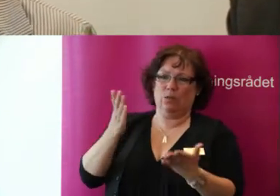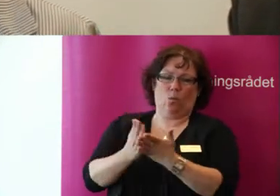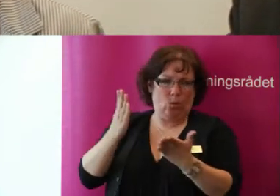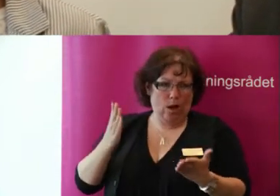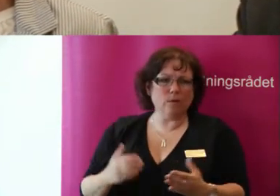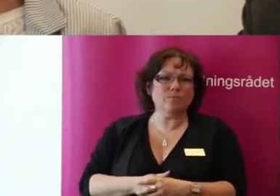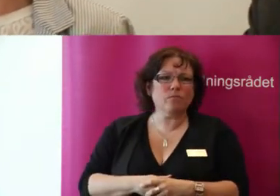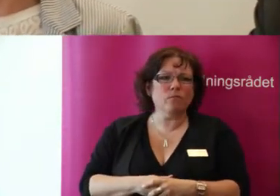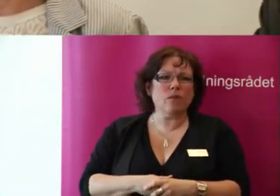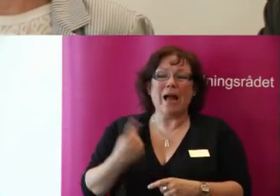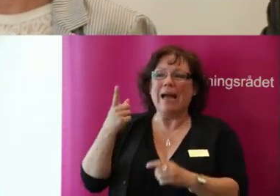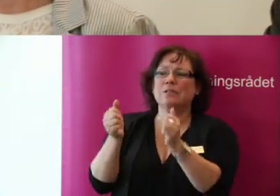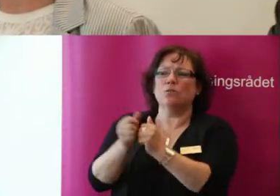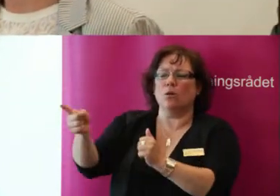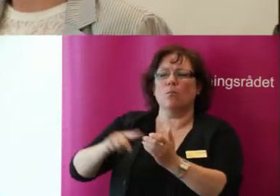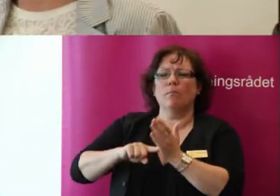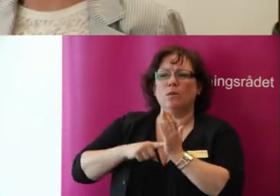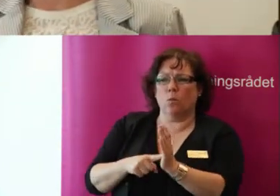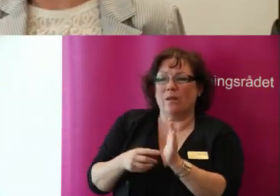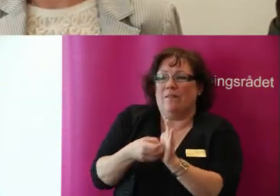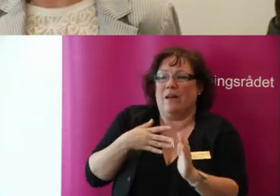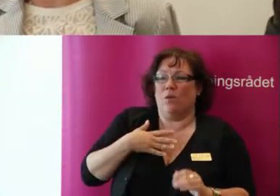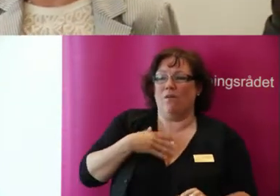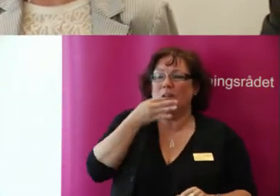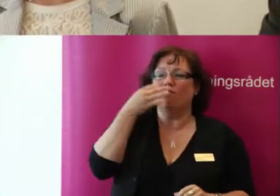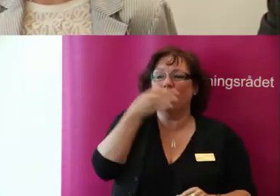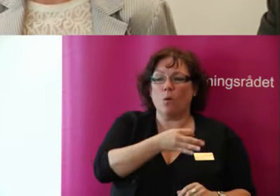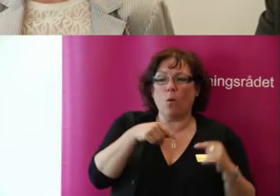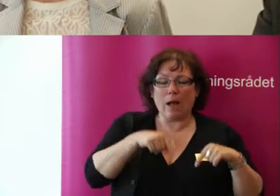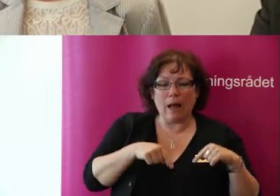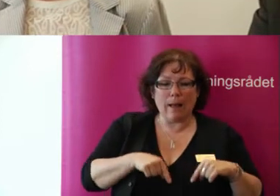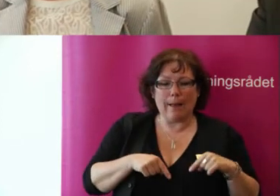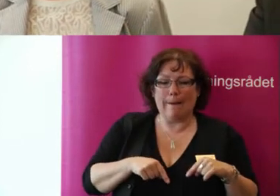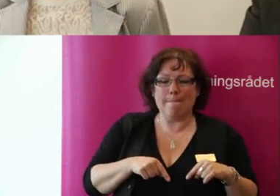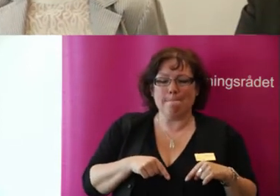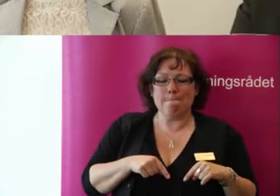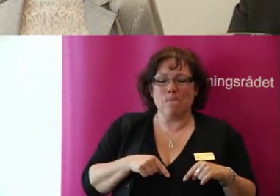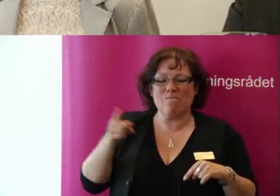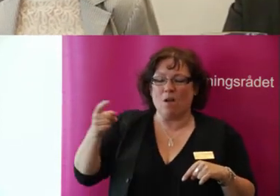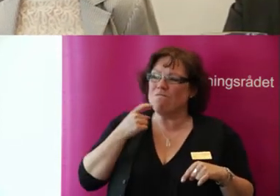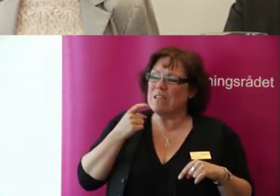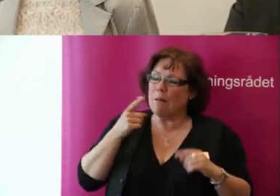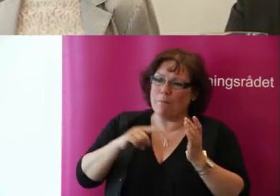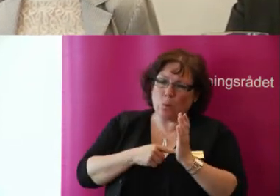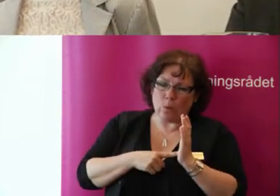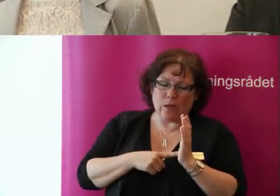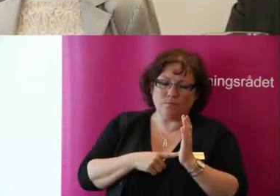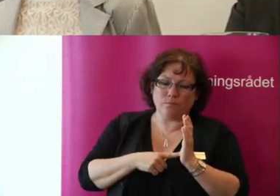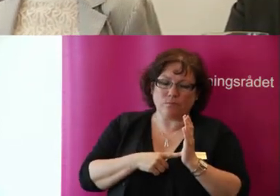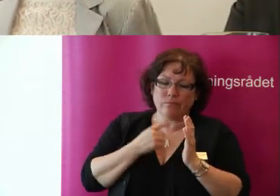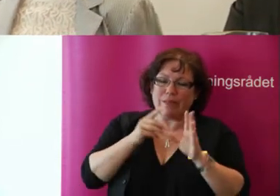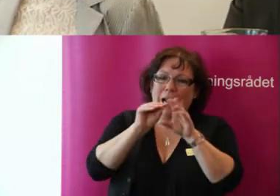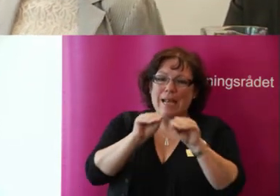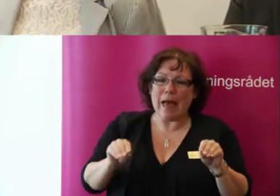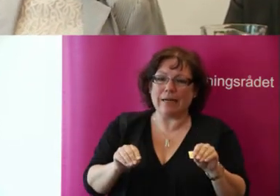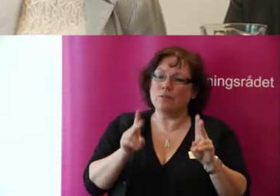de tryckte på där också, och det är därför jag tänkte jag skulle ställa en fråga om det, så möjligen också en nyckel till framgång, det var att lärarna som